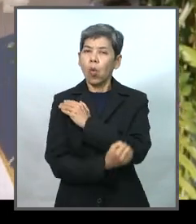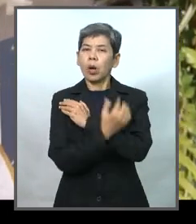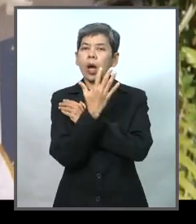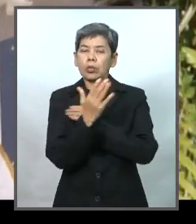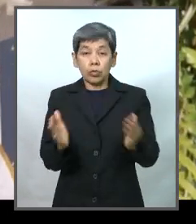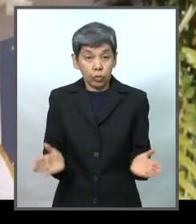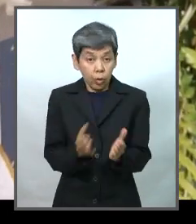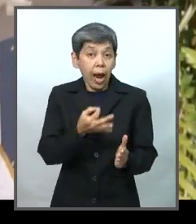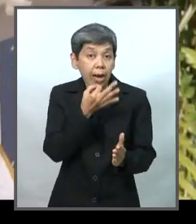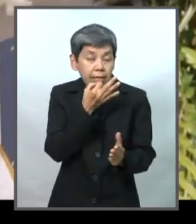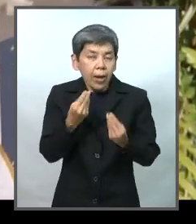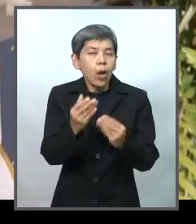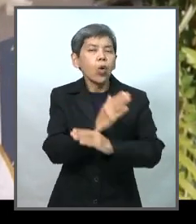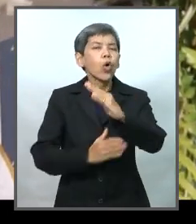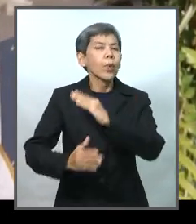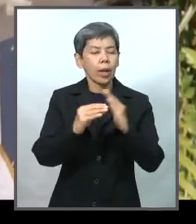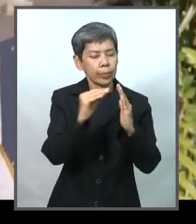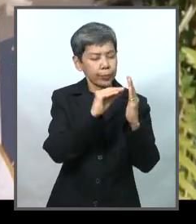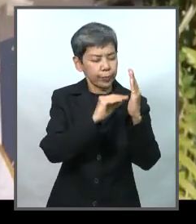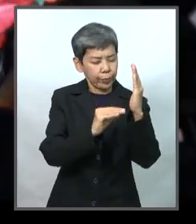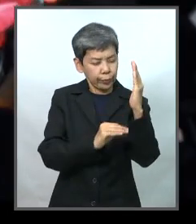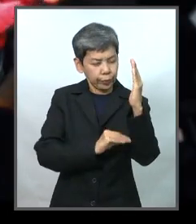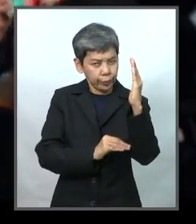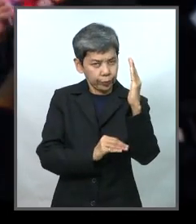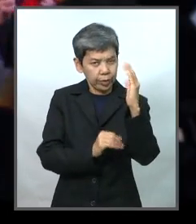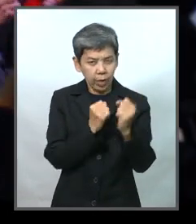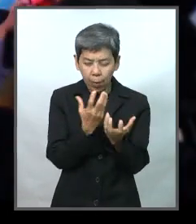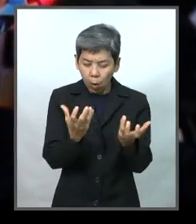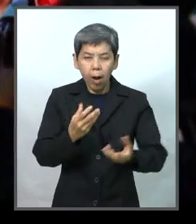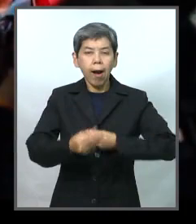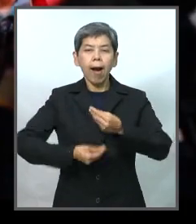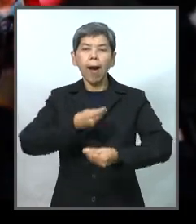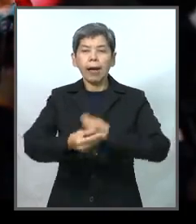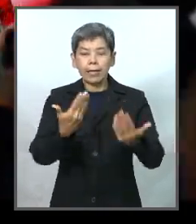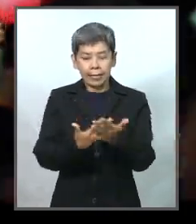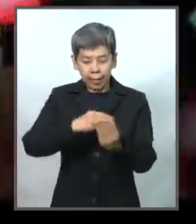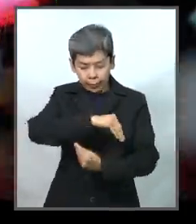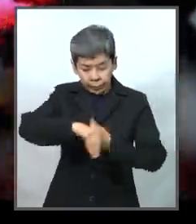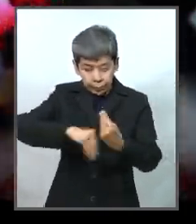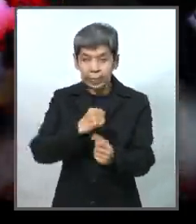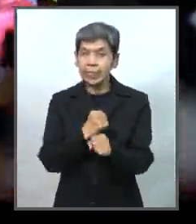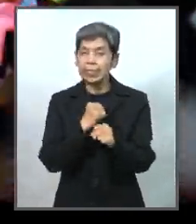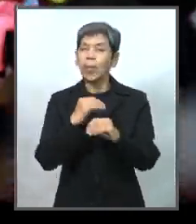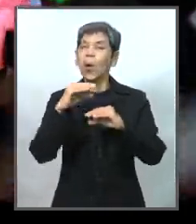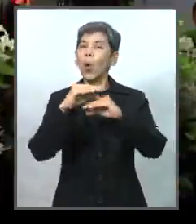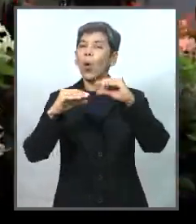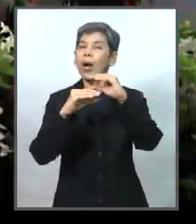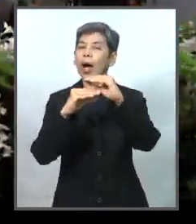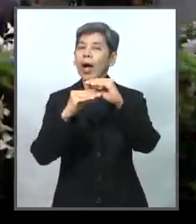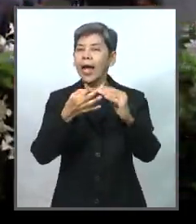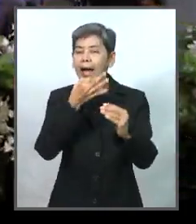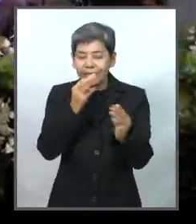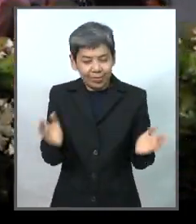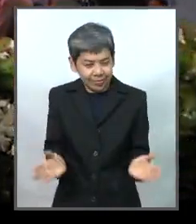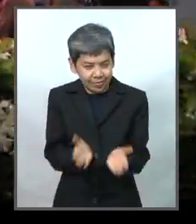โอกาสและส่งเสริมอาชีพให้คนพิการทั่วประเทศได้นำผลิตภัณฑ์มาจำหน่ายเพื่อสร้างรายได้จึงจัดโครงการมหกรรม